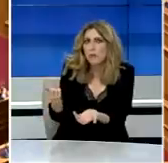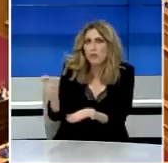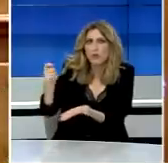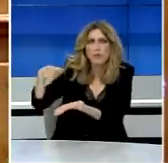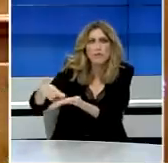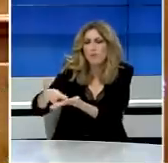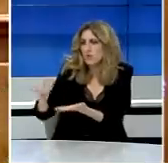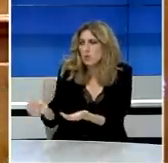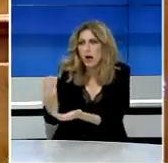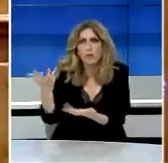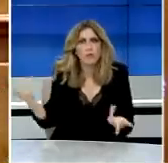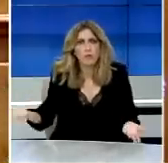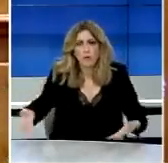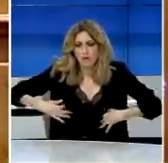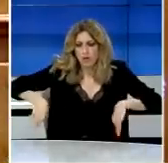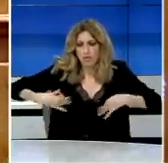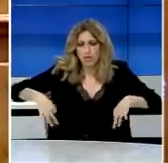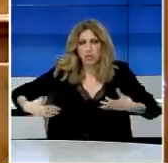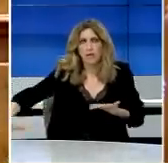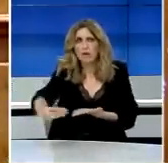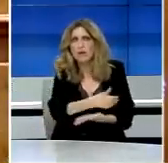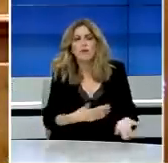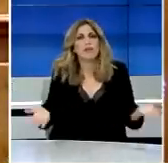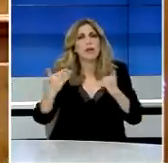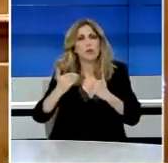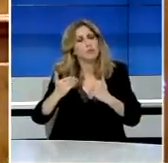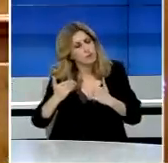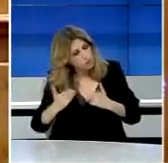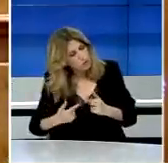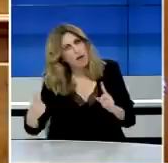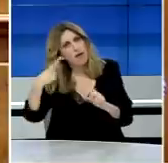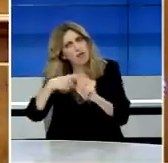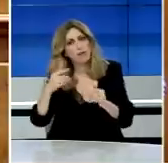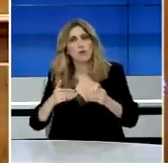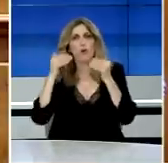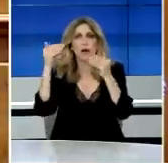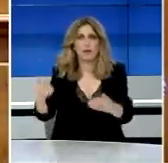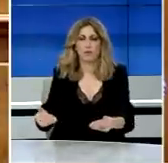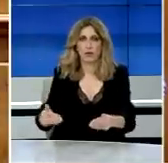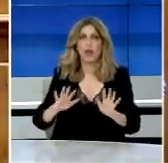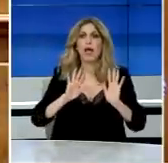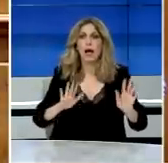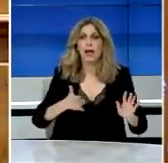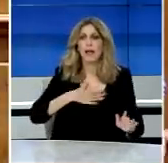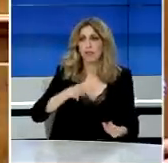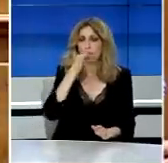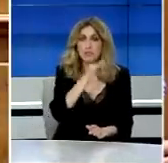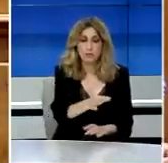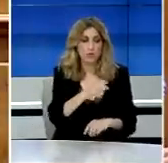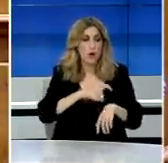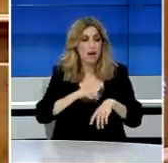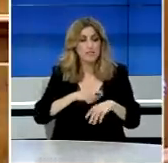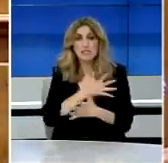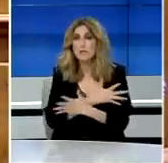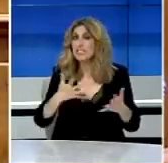εισπράξεις. Όμως θέλω να σας πω δύο πράγματα. Το πρώτο. Αυτή τη στιγμή στην αγορά υπάρχει ένα τεράστιο πρόβλημα. Το πρόβλημα